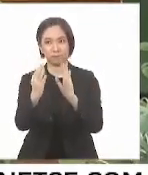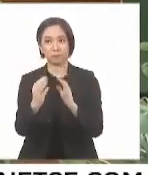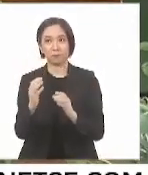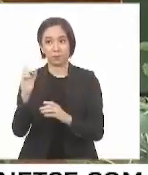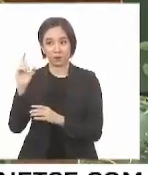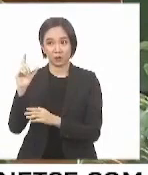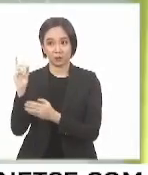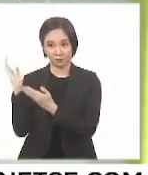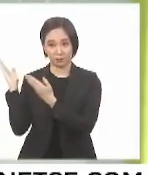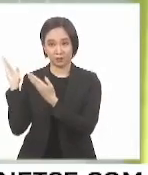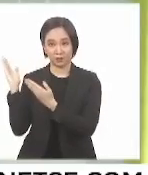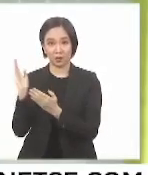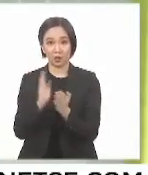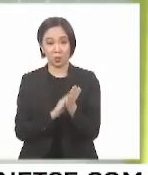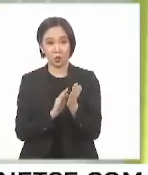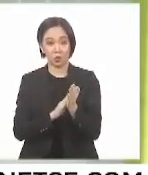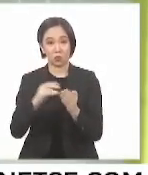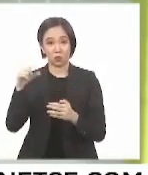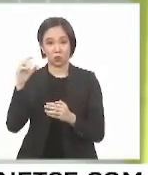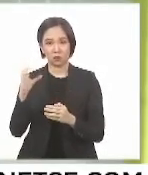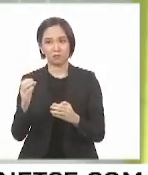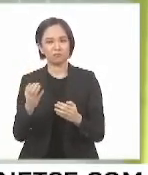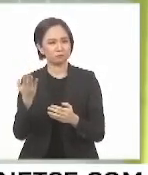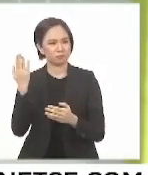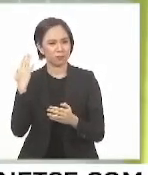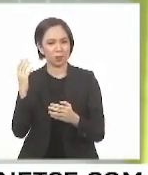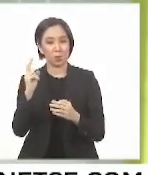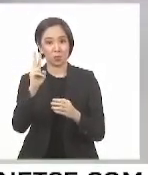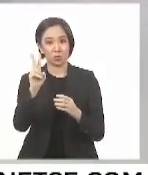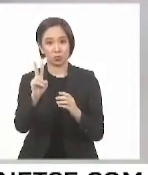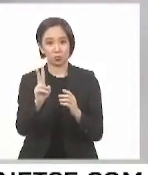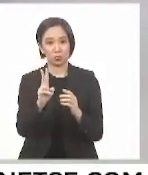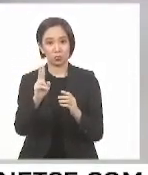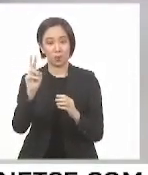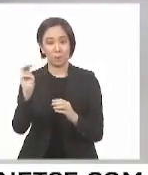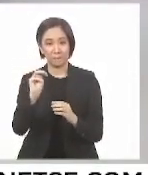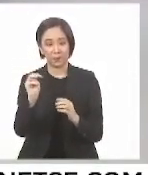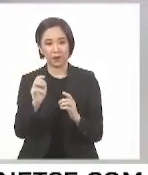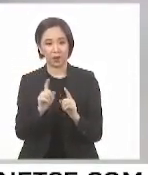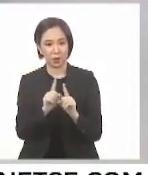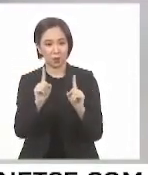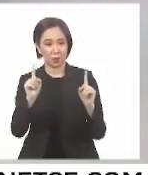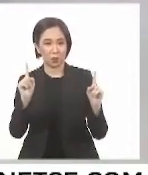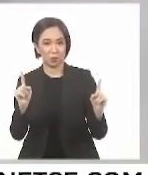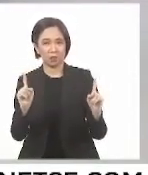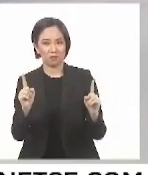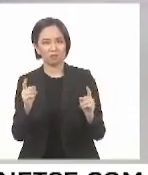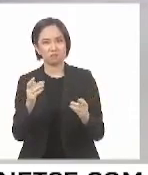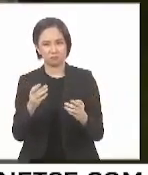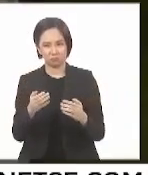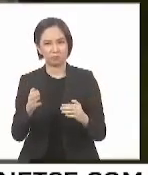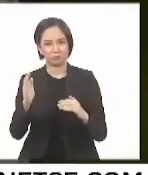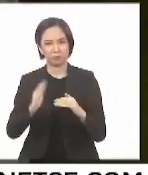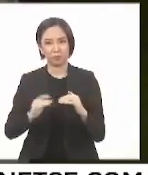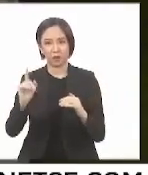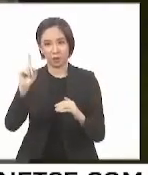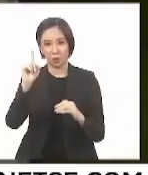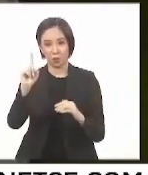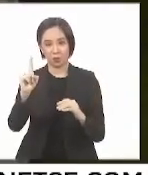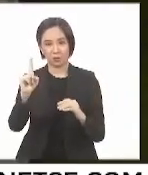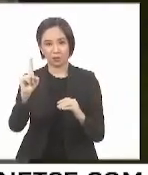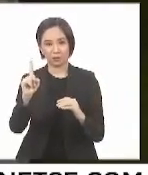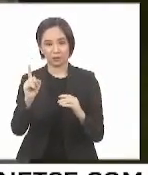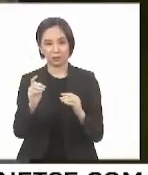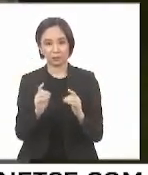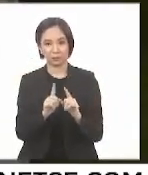sa Quezon City, kung dati 2 metro ang distansya ng mga estudyante, baka bawasan na raw ito ng 1 metro. Ne-prepare po